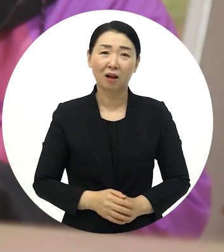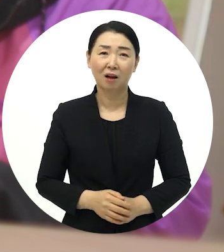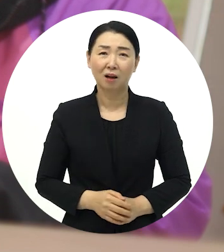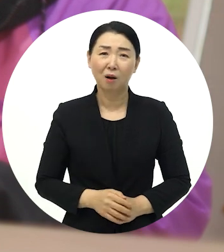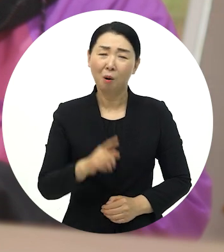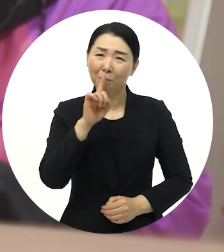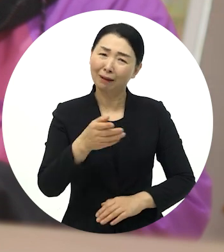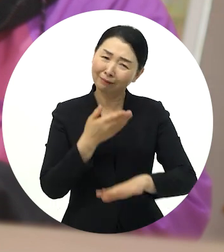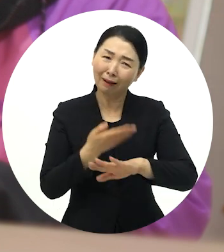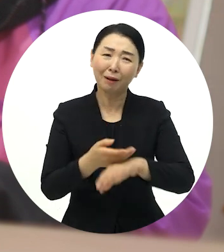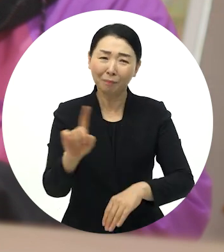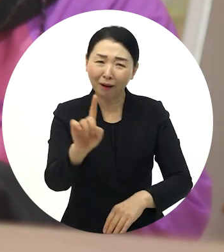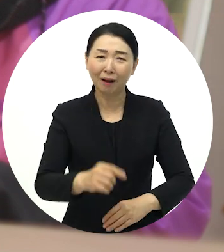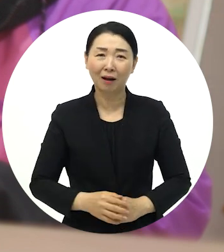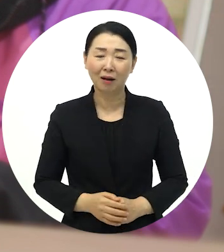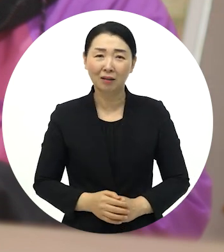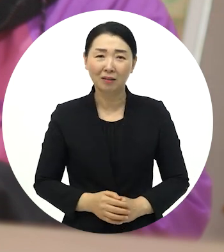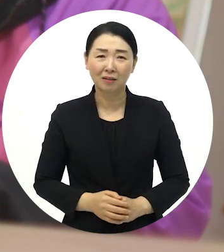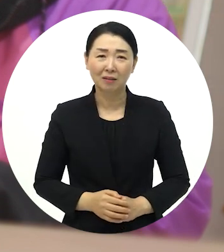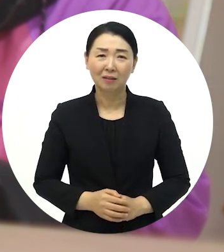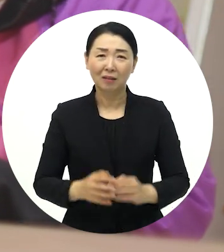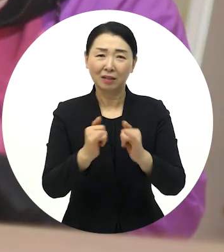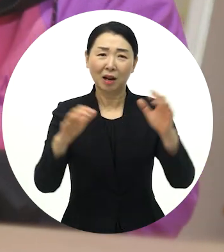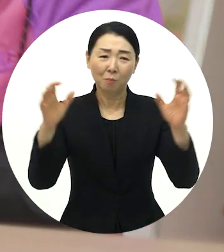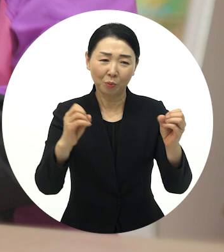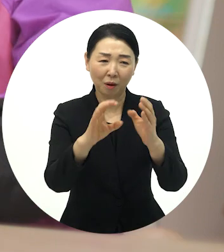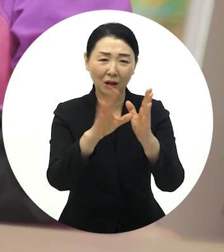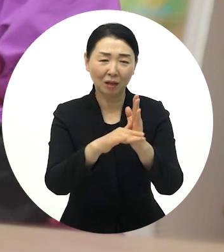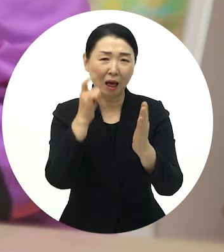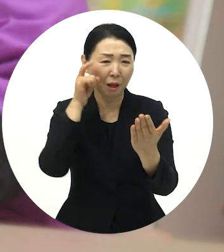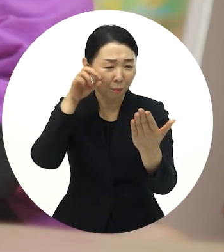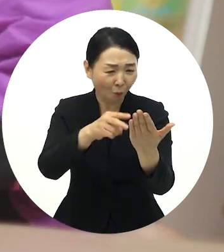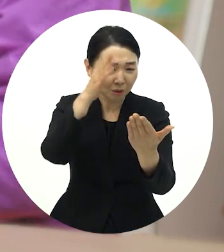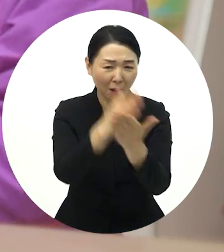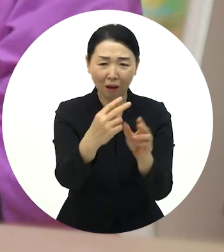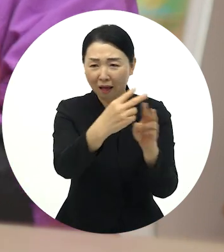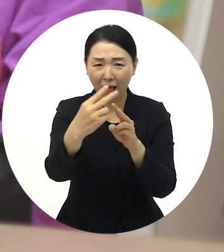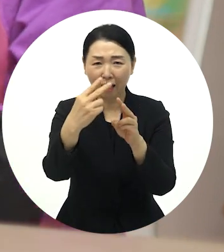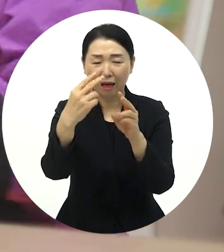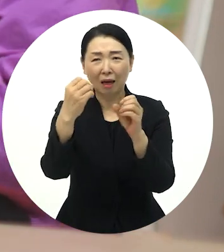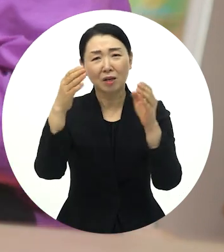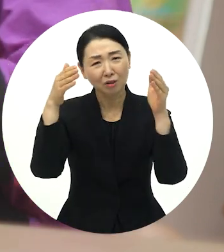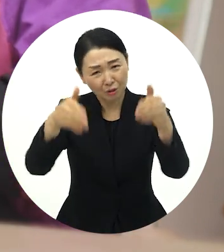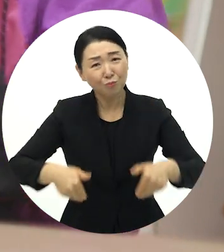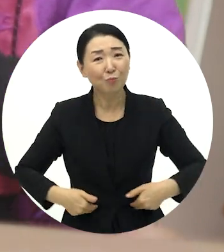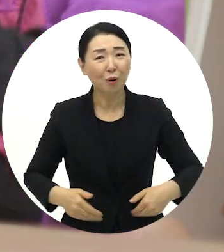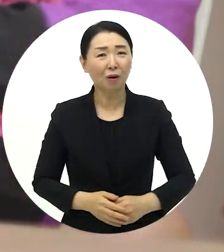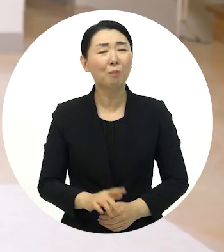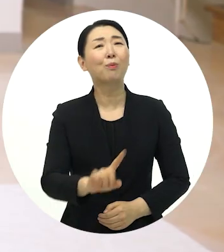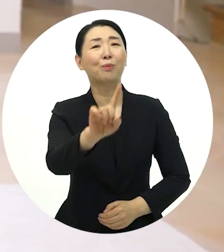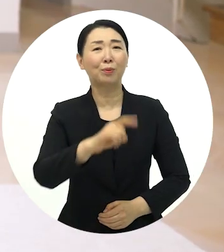상민아 말의 맥락이 그게 아니잖아. 사람들끼리 대화할 때는 헤드폰 보지 말고 야. 서로의 눈을 보면서 이야기에 집중해야지.